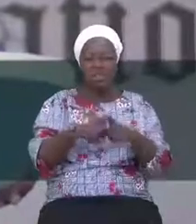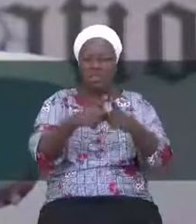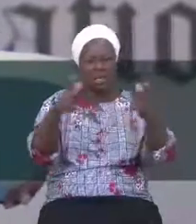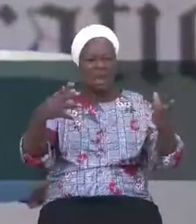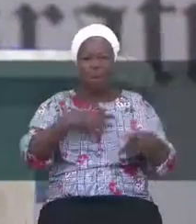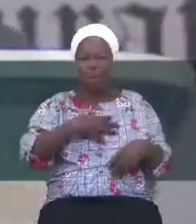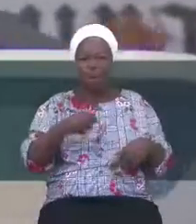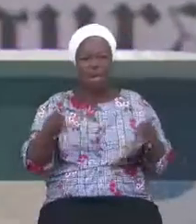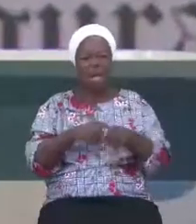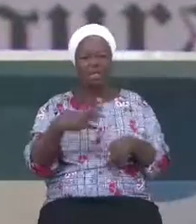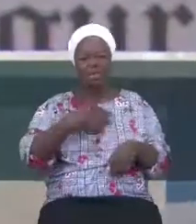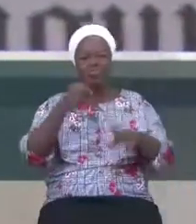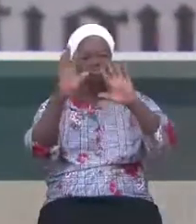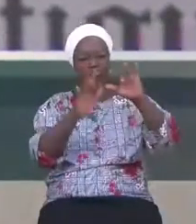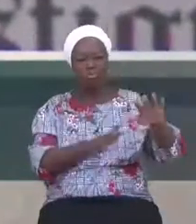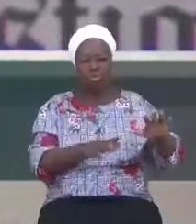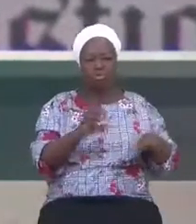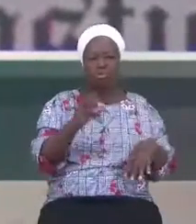foulon sur la terre,